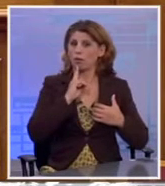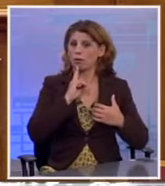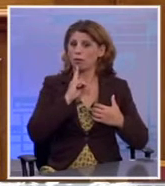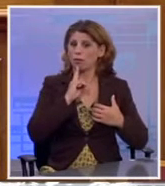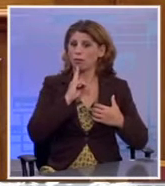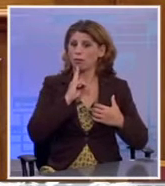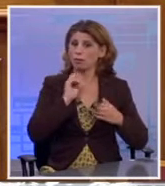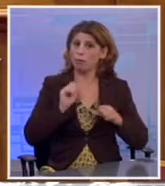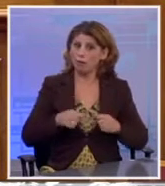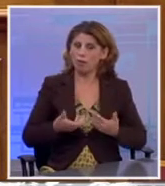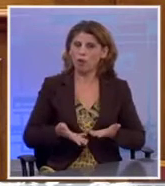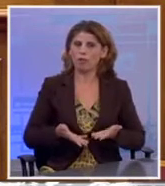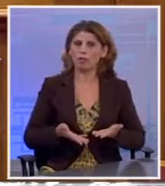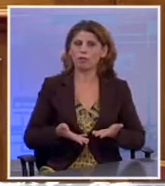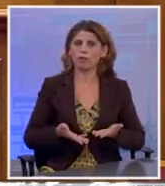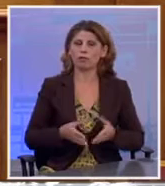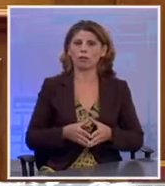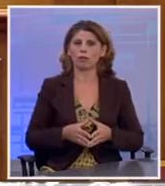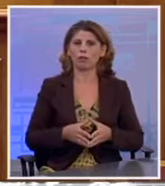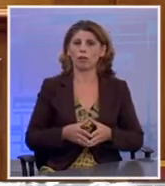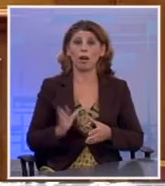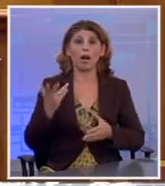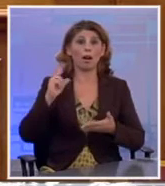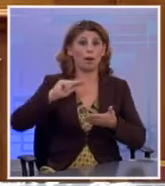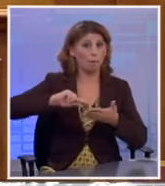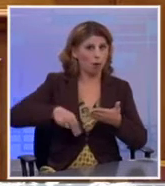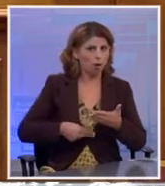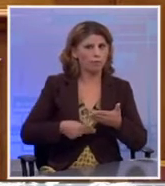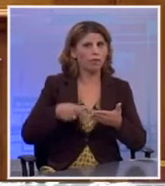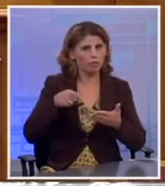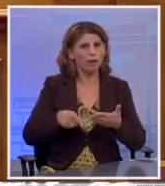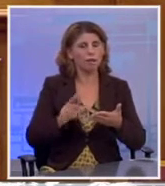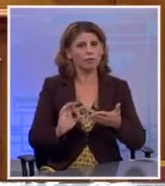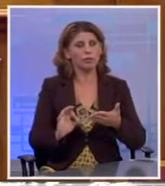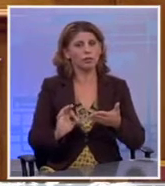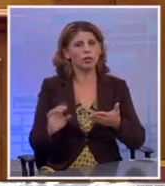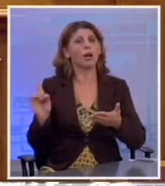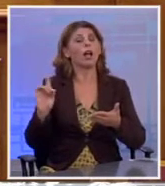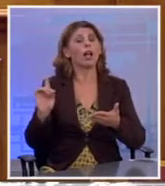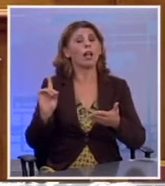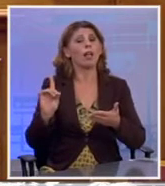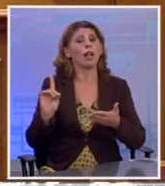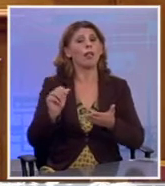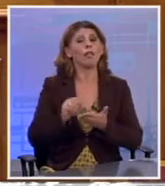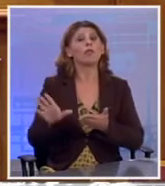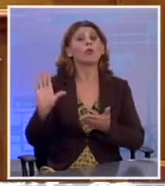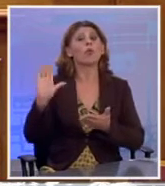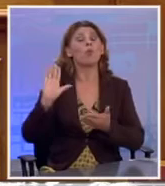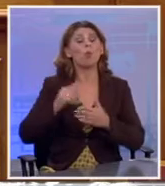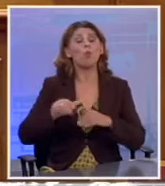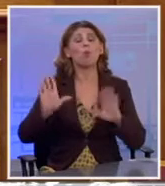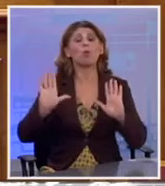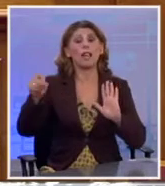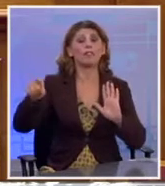επιβεβαίωσε ότι αν μπει υπογραφή θα είναι τέτοιας μορφής. Δεν θα φύγουν ούτε οι έπικοι, ούτε